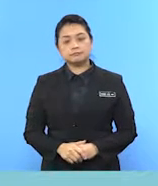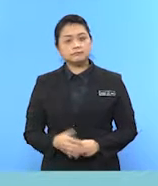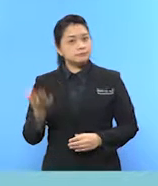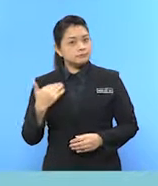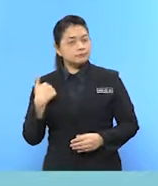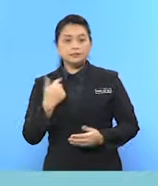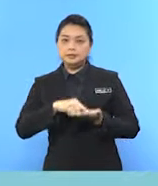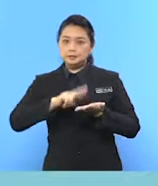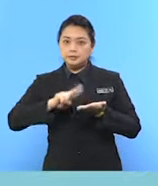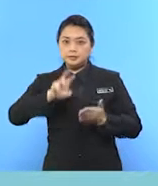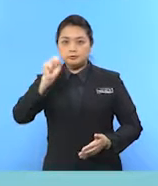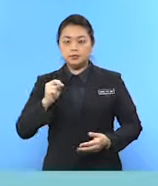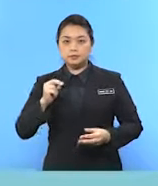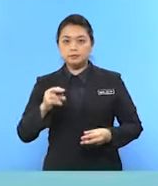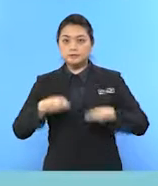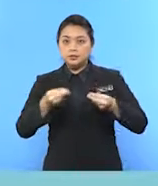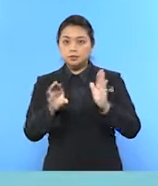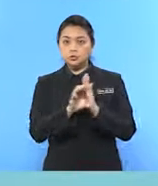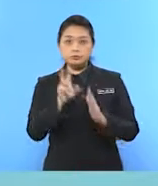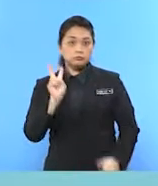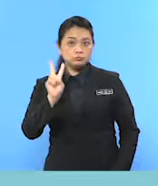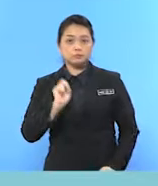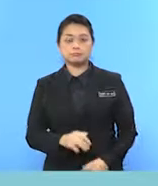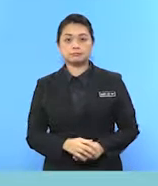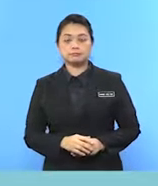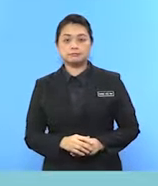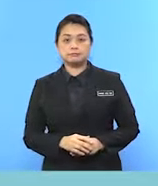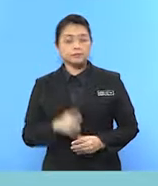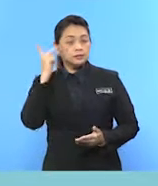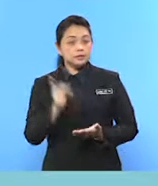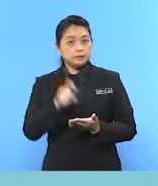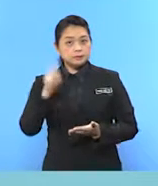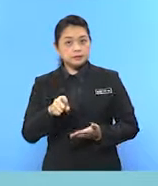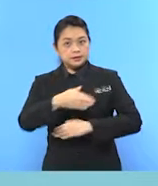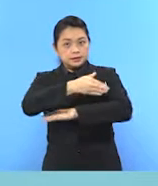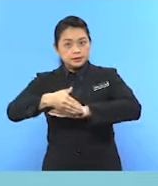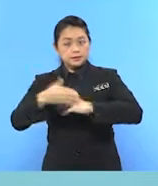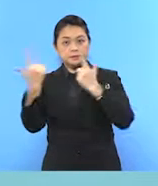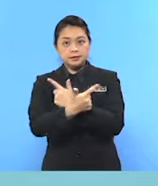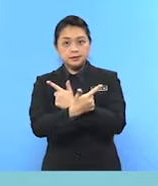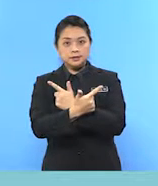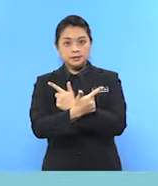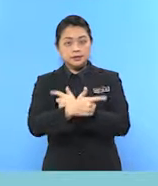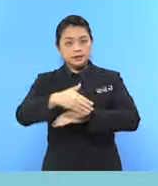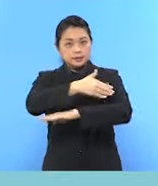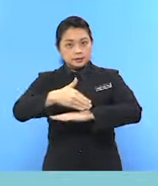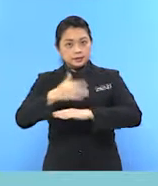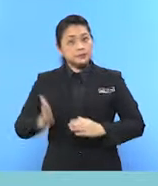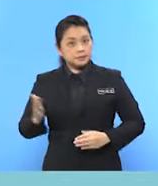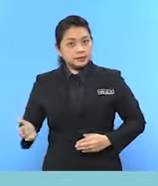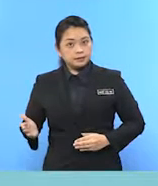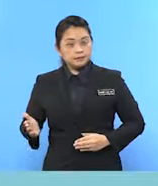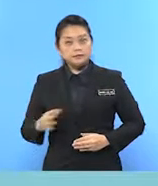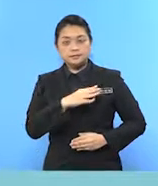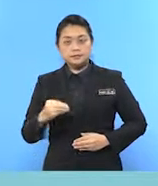Mari kita baca soalan bagi contoh 2. Kenal pasti sisi bertentangan, sisi